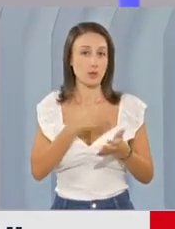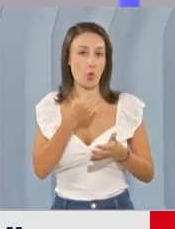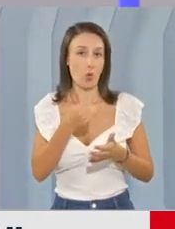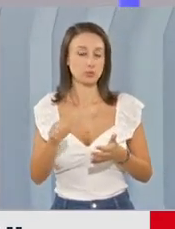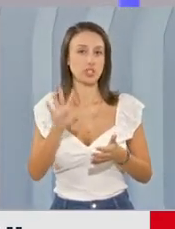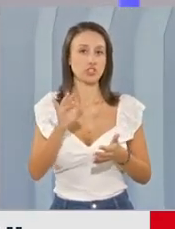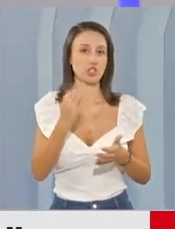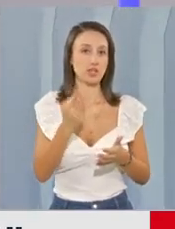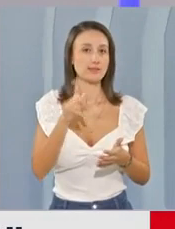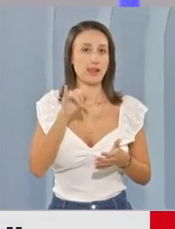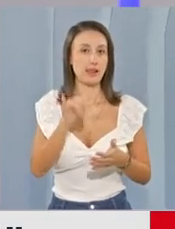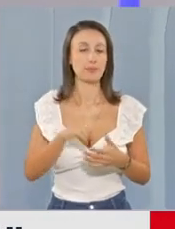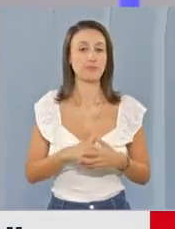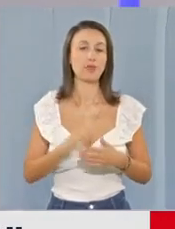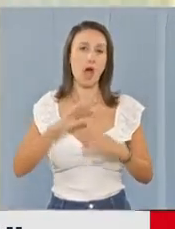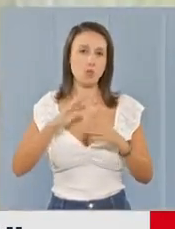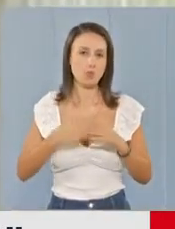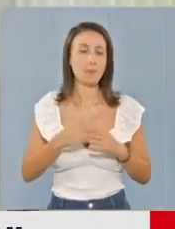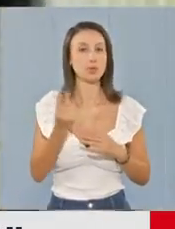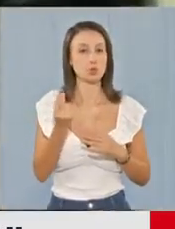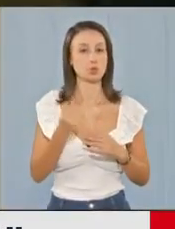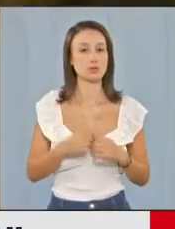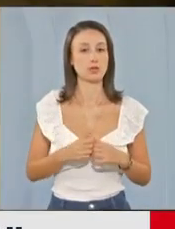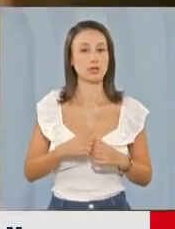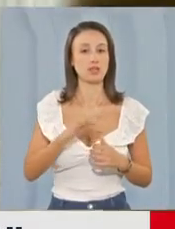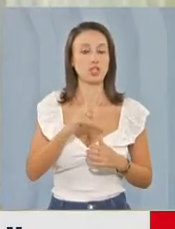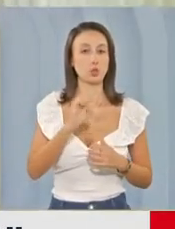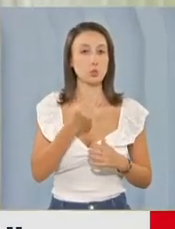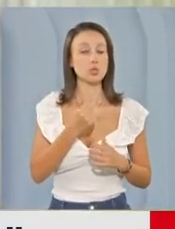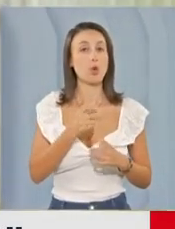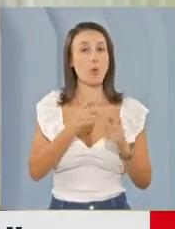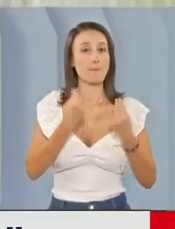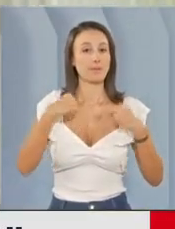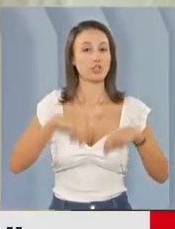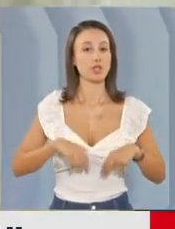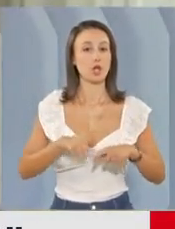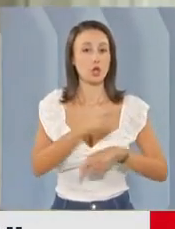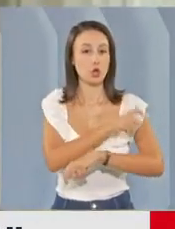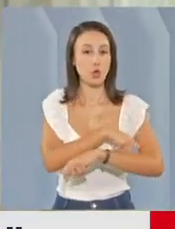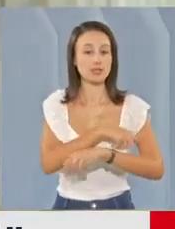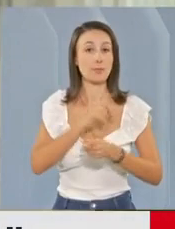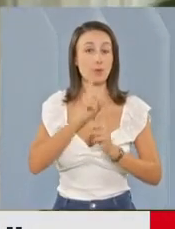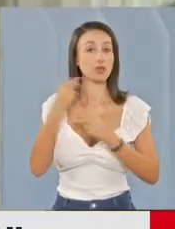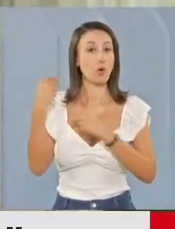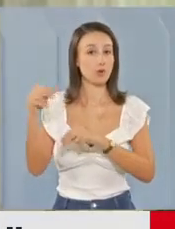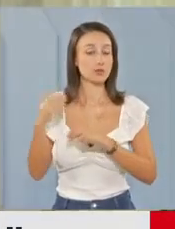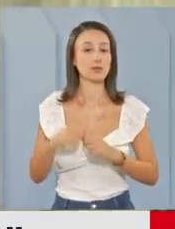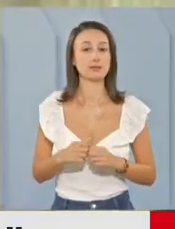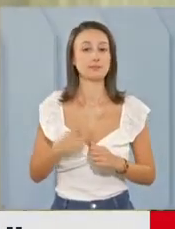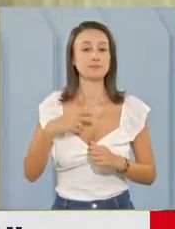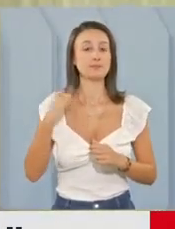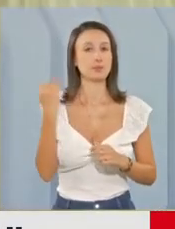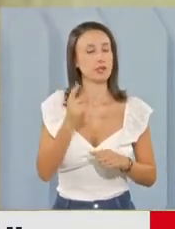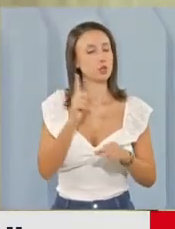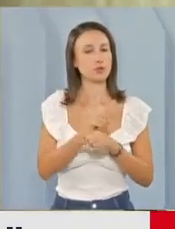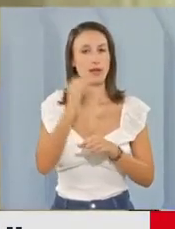398506 RON aproape de aceasta ca suma a fost Titus corlățean președintele comisiei de politică externă din senat pentru el deplasarea